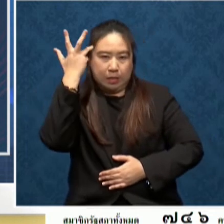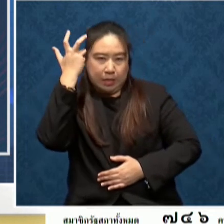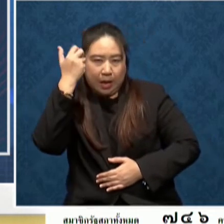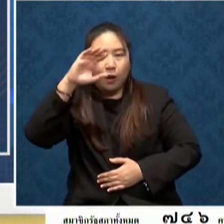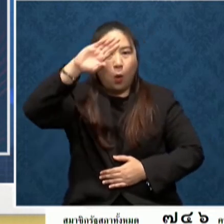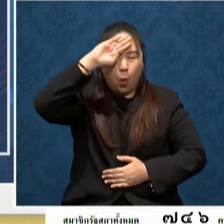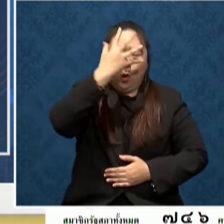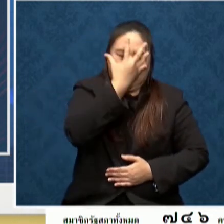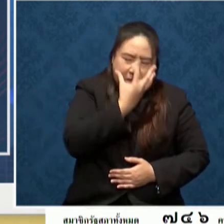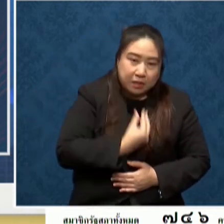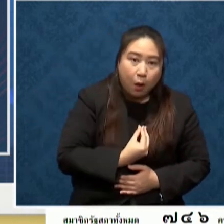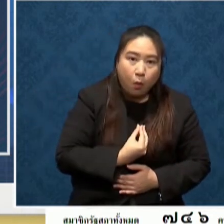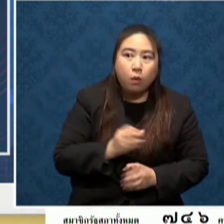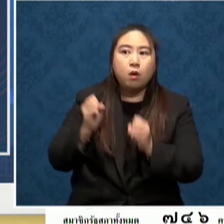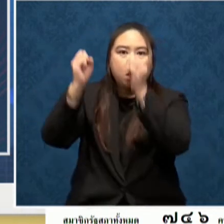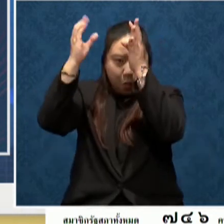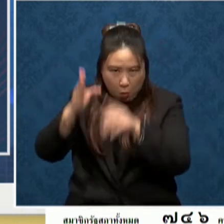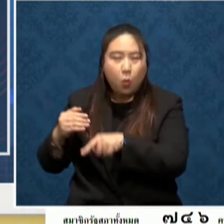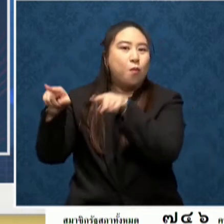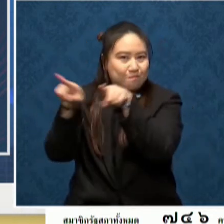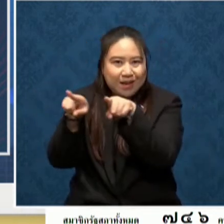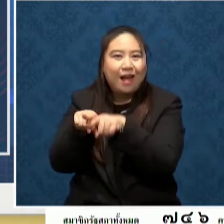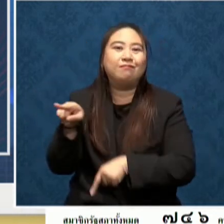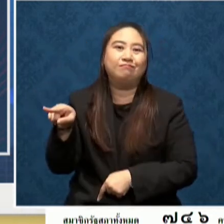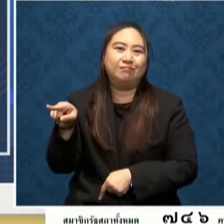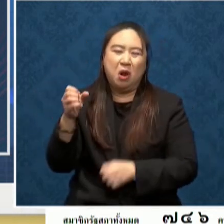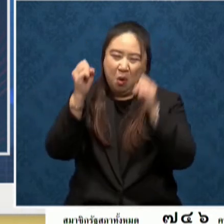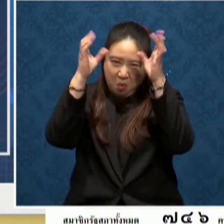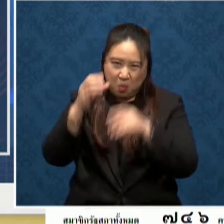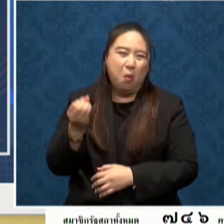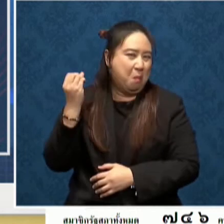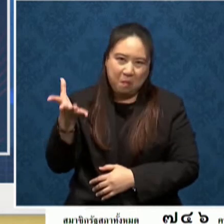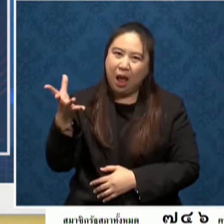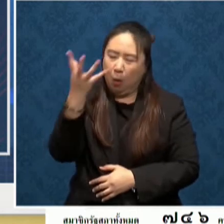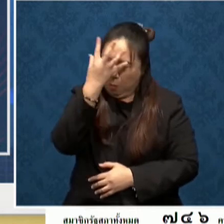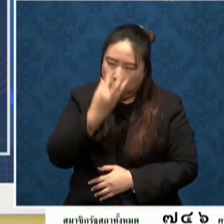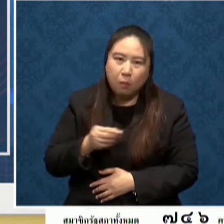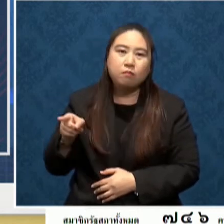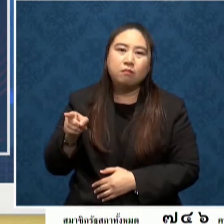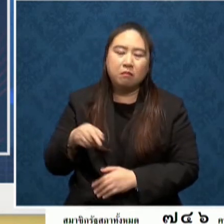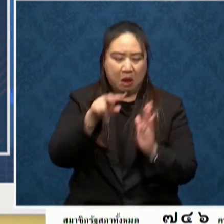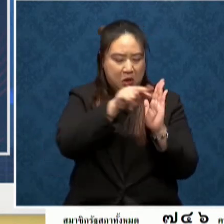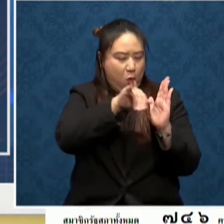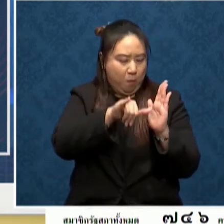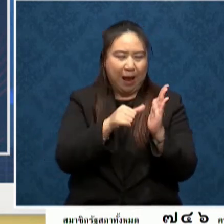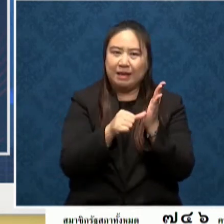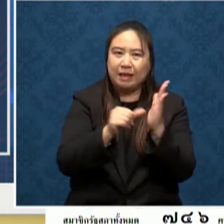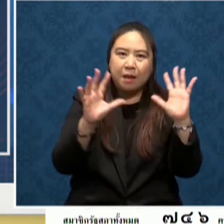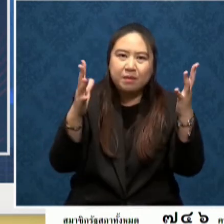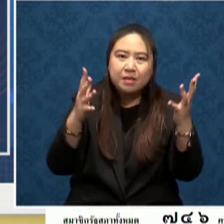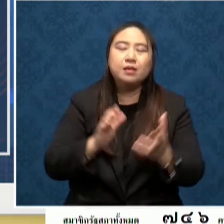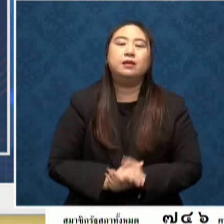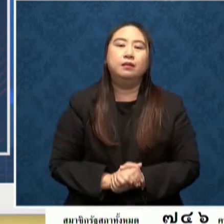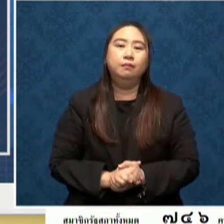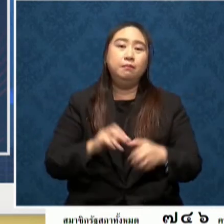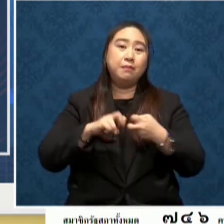แต่ครูไย ก็เป็น เป็นเยอะด้วย Stock Development ไมมีเลยที่จะเอมาแก้ปัญหาส